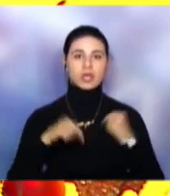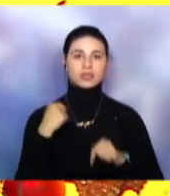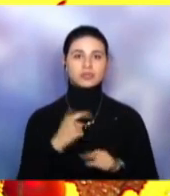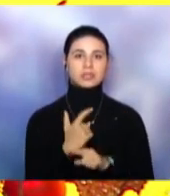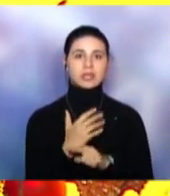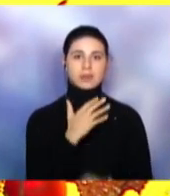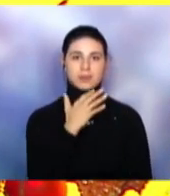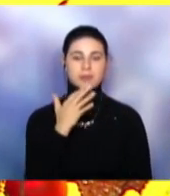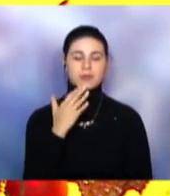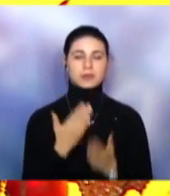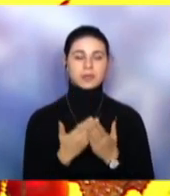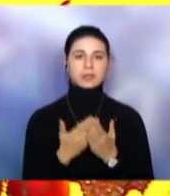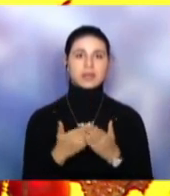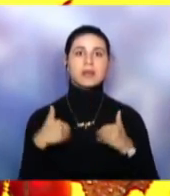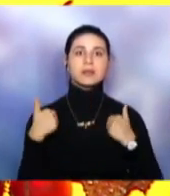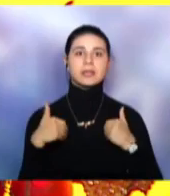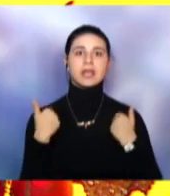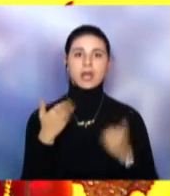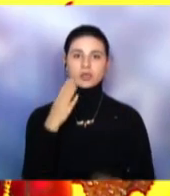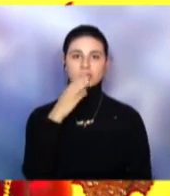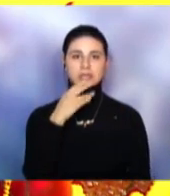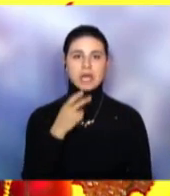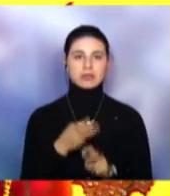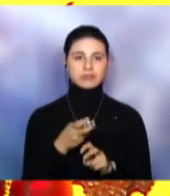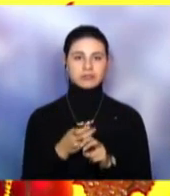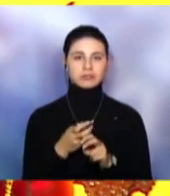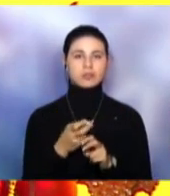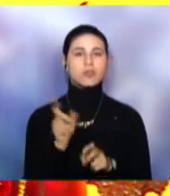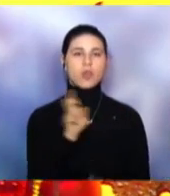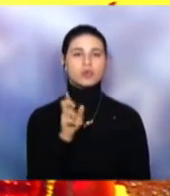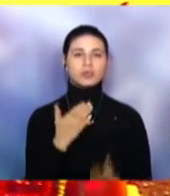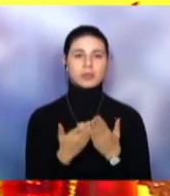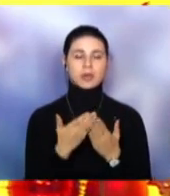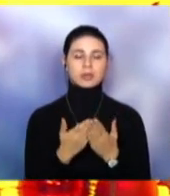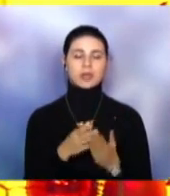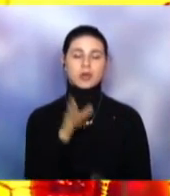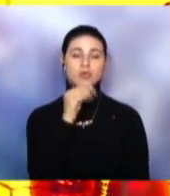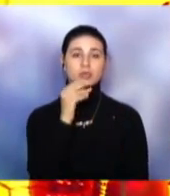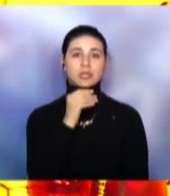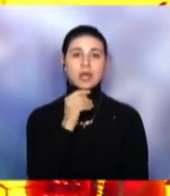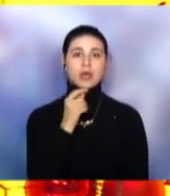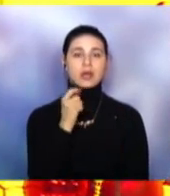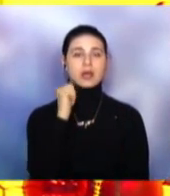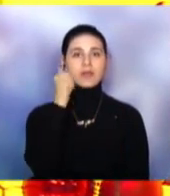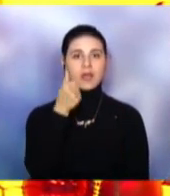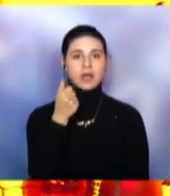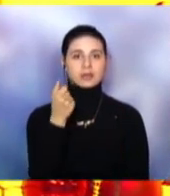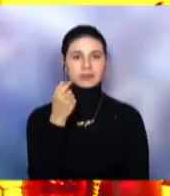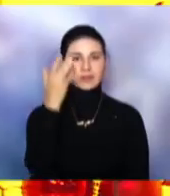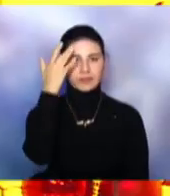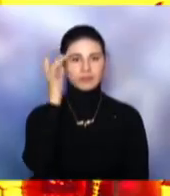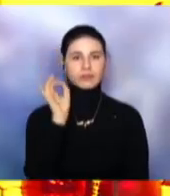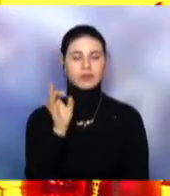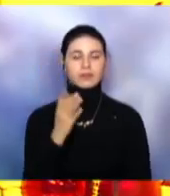ჭარბი წყარო, მინერალური წყალი. ძალიან ხშირად განსაკუთრებით ნაბახუსებს. სხვათა შორის მარტო მამაკაცები არა.